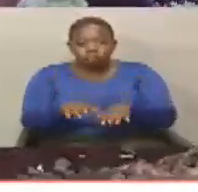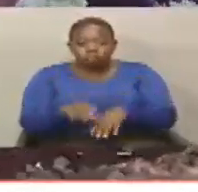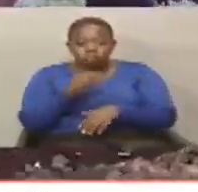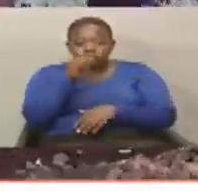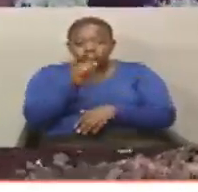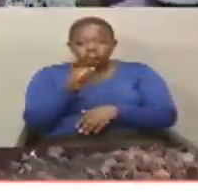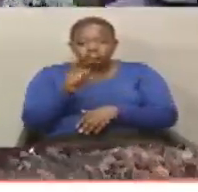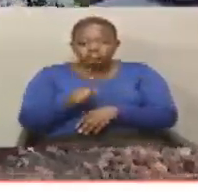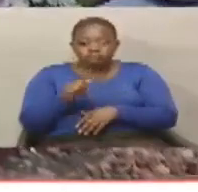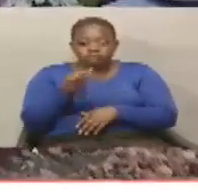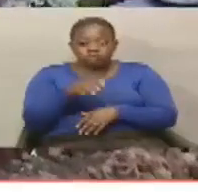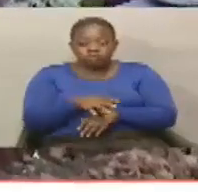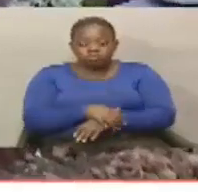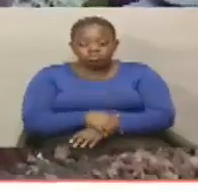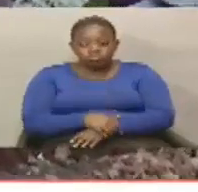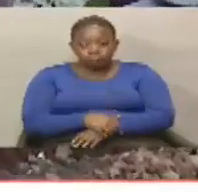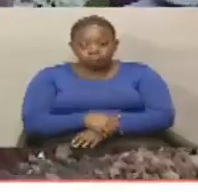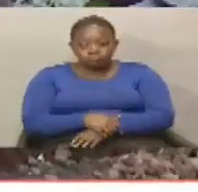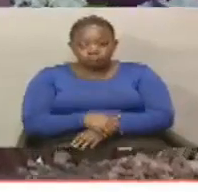bya bajjajjabe.